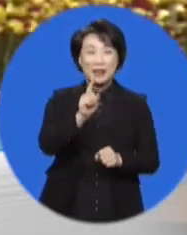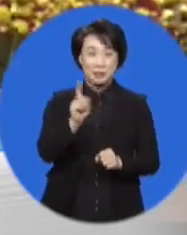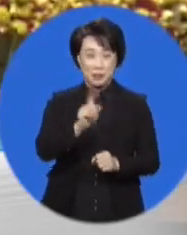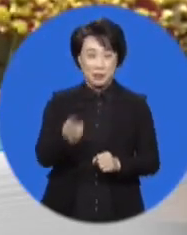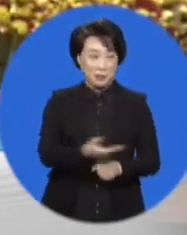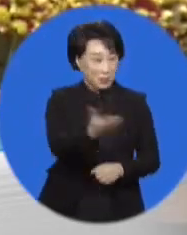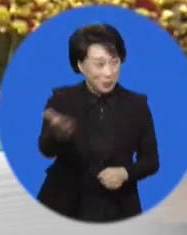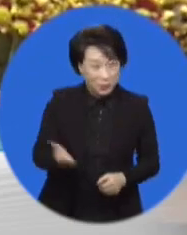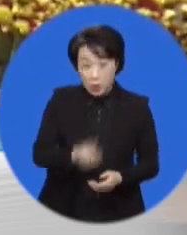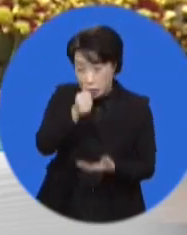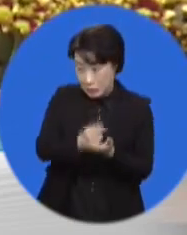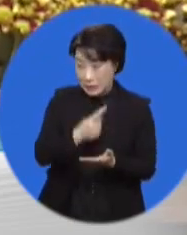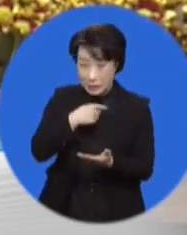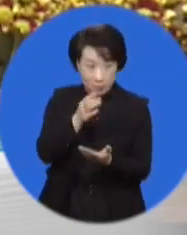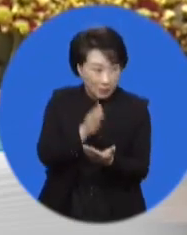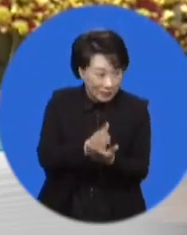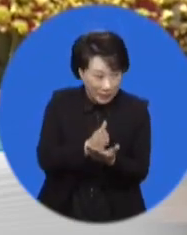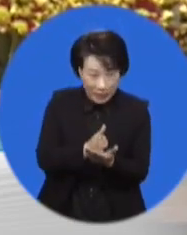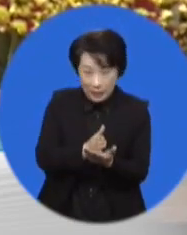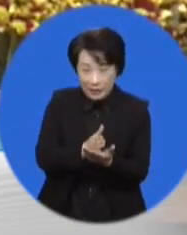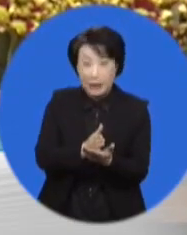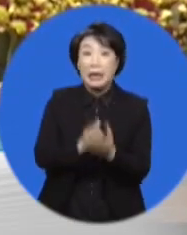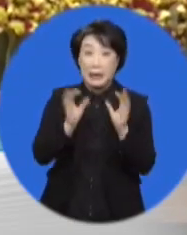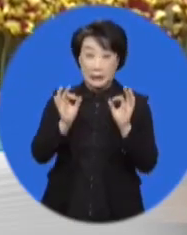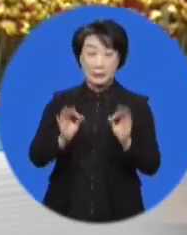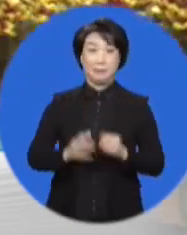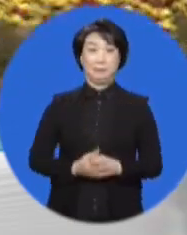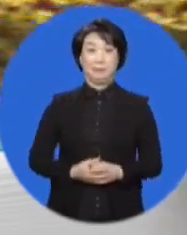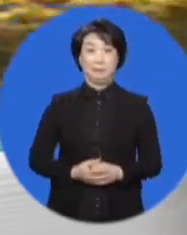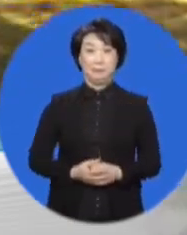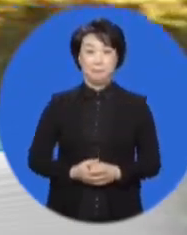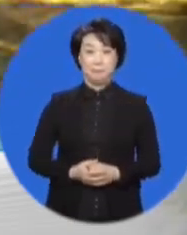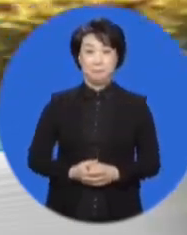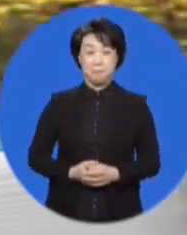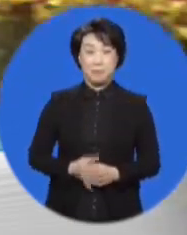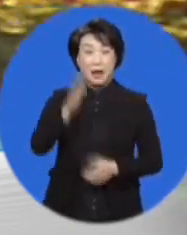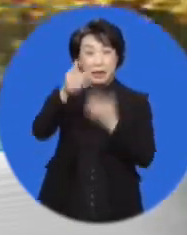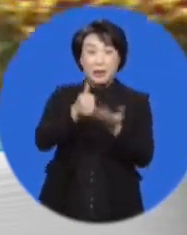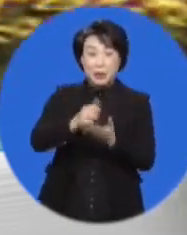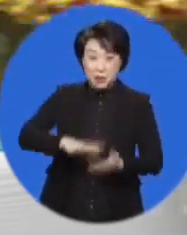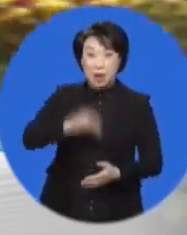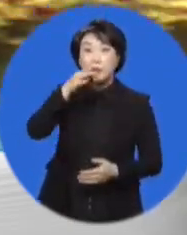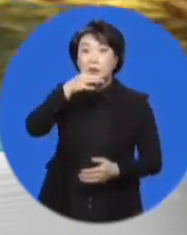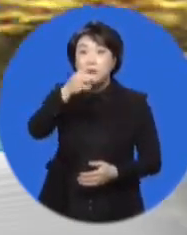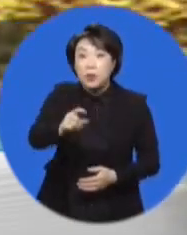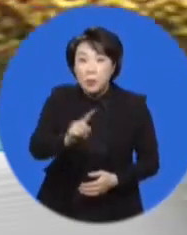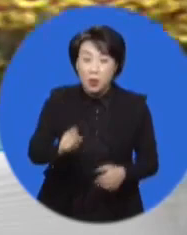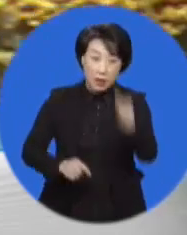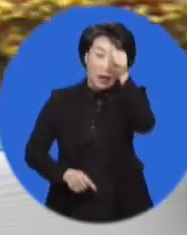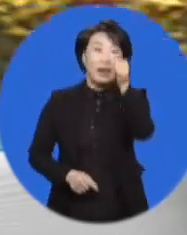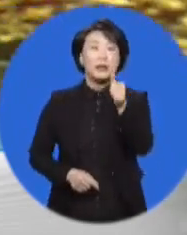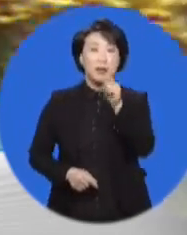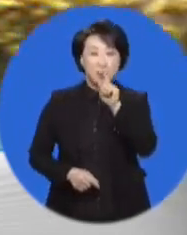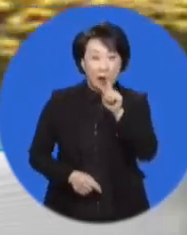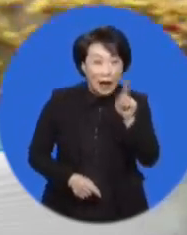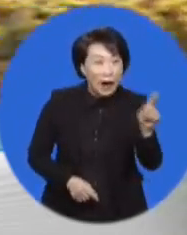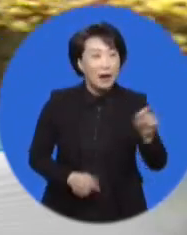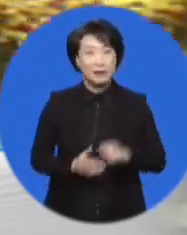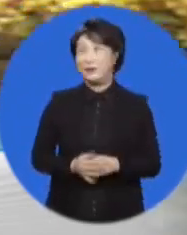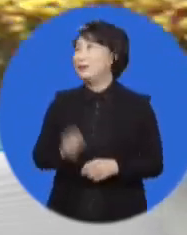는죄짓지마라자하나님의초등통이뭐요아담아